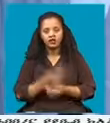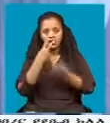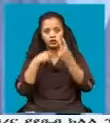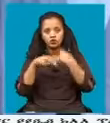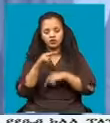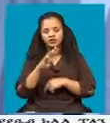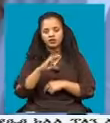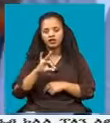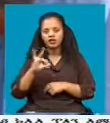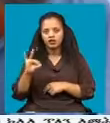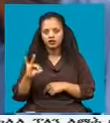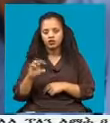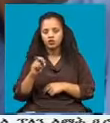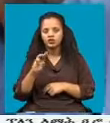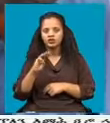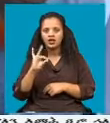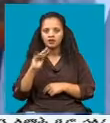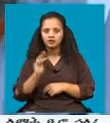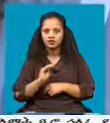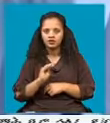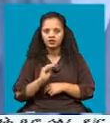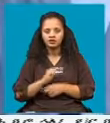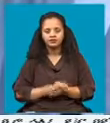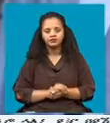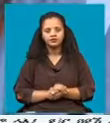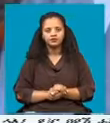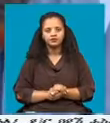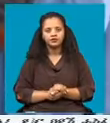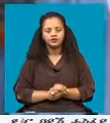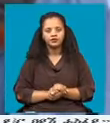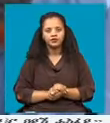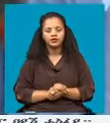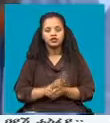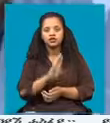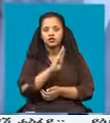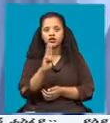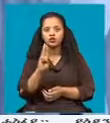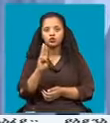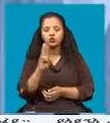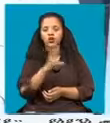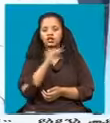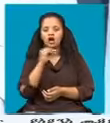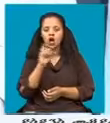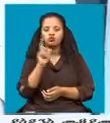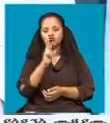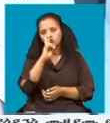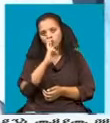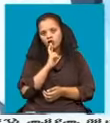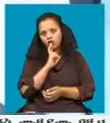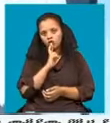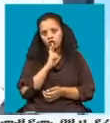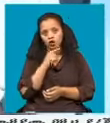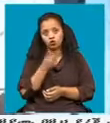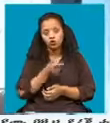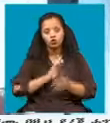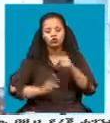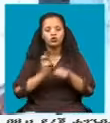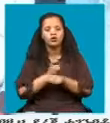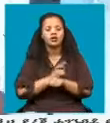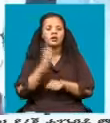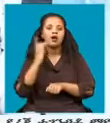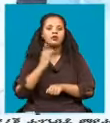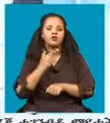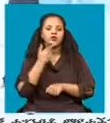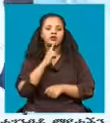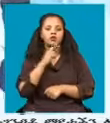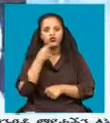ነቢዩም ሰለላሁ ዐለይሂ ወሰለም ለምን ሰኞና ሐሙስ ይጾማሉ ቢባሉ የተወለድኩበትን ቀን ለማክበር ብዬ